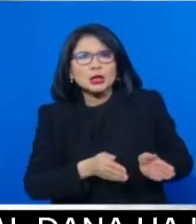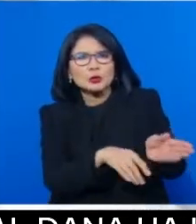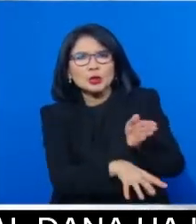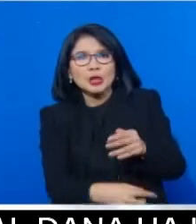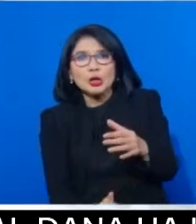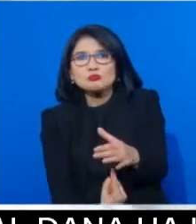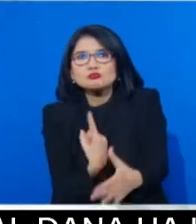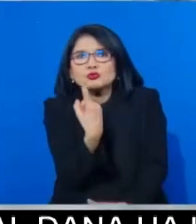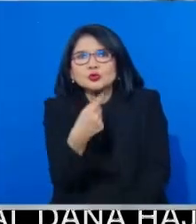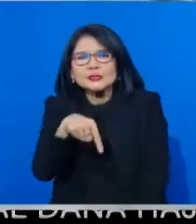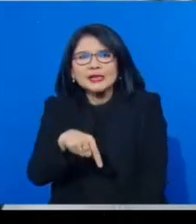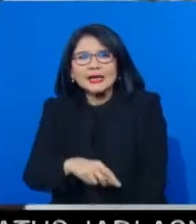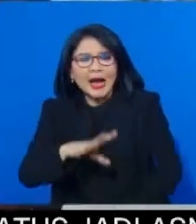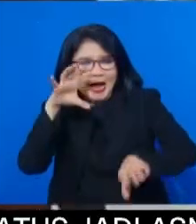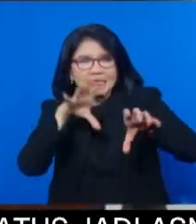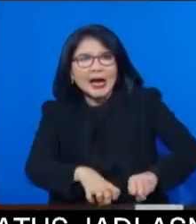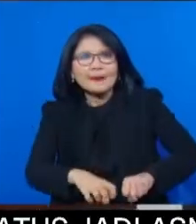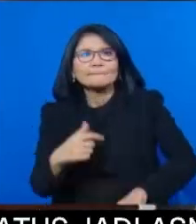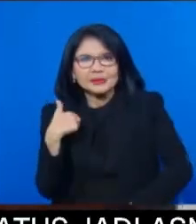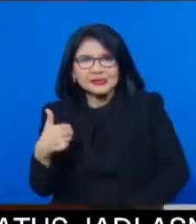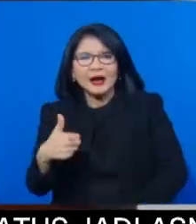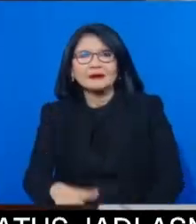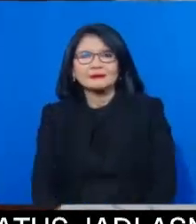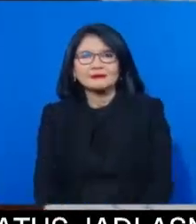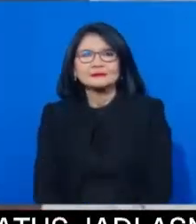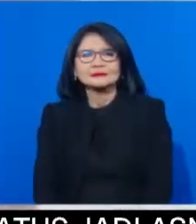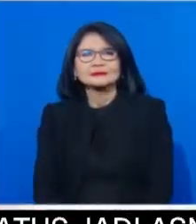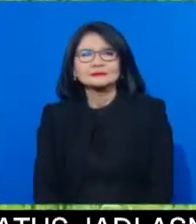muncul kali ini, ular berhasil ditangkap warga.